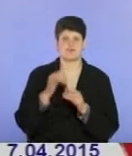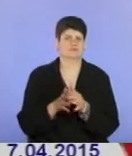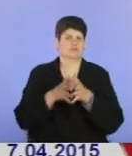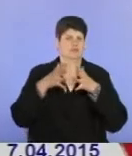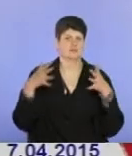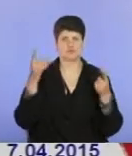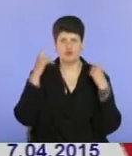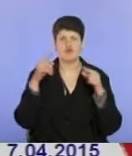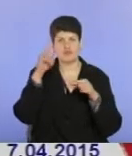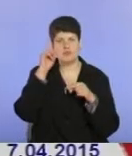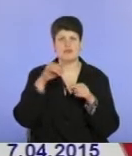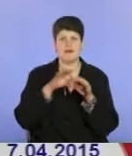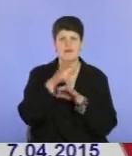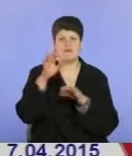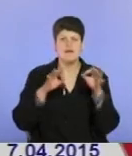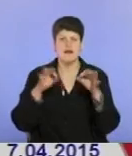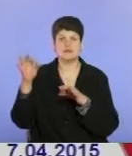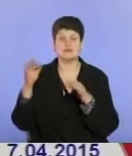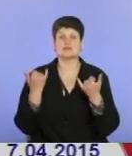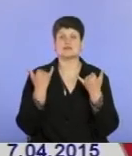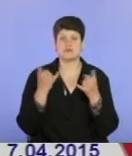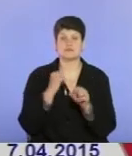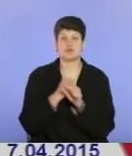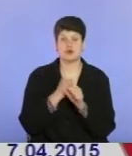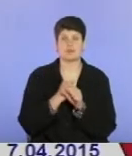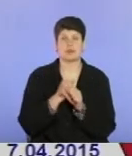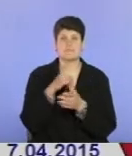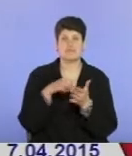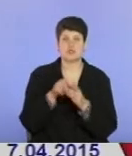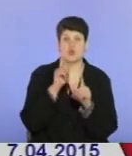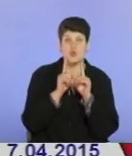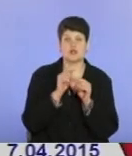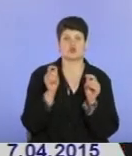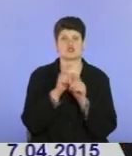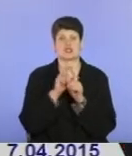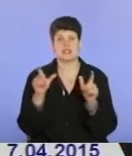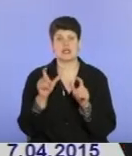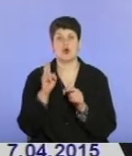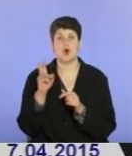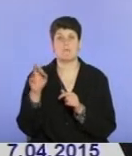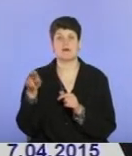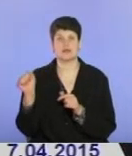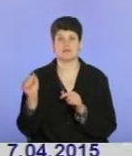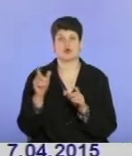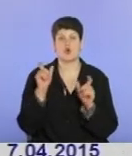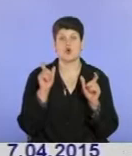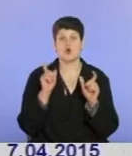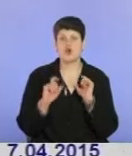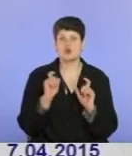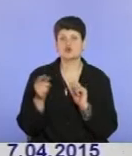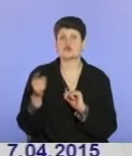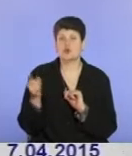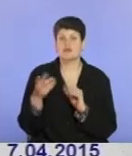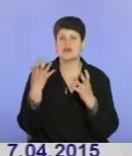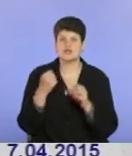уміння креслити наразі Мар'ян вархолік розробляє схема міської ради шкіл та кооперативного коледжу Тернополя а ще працює